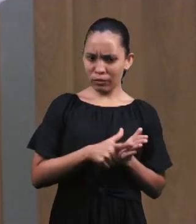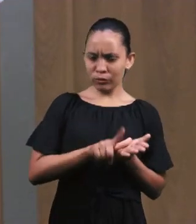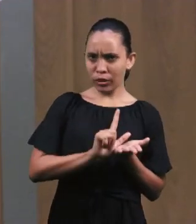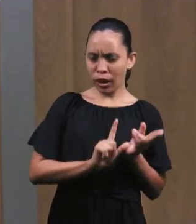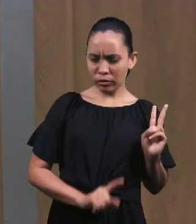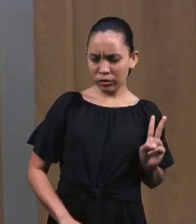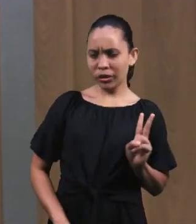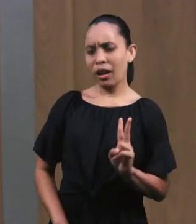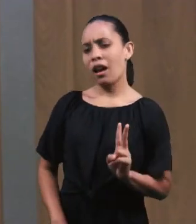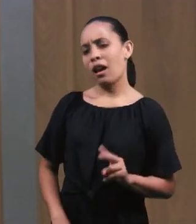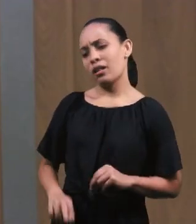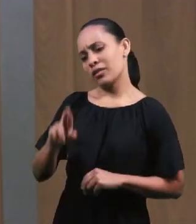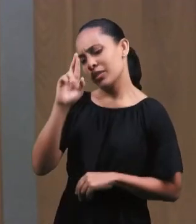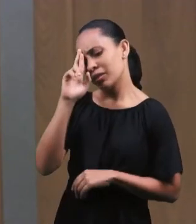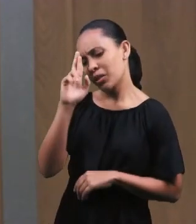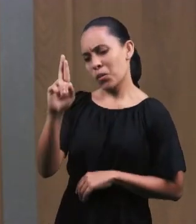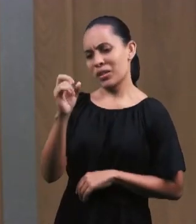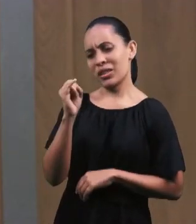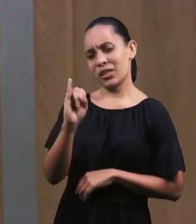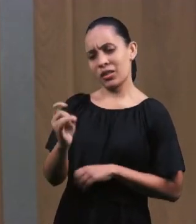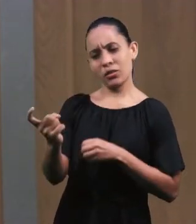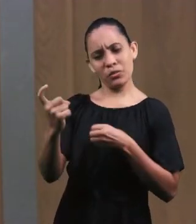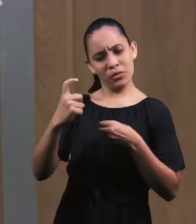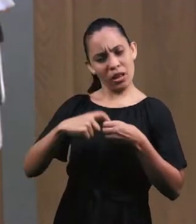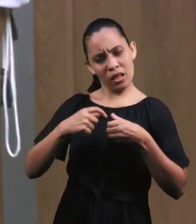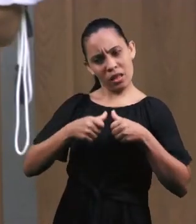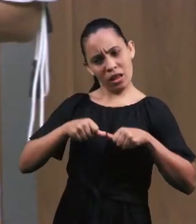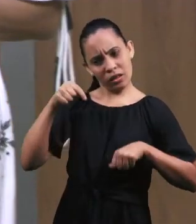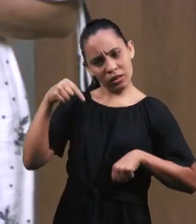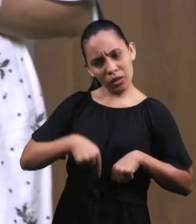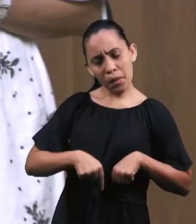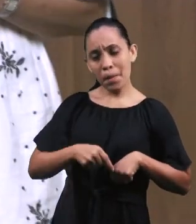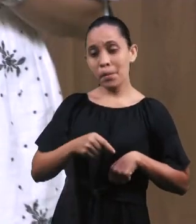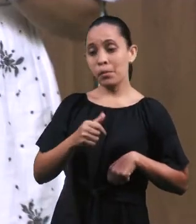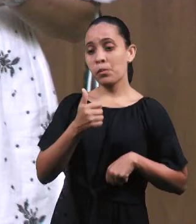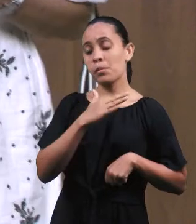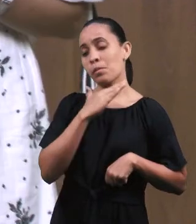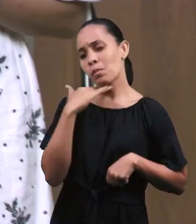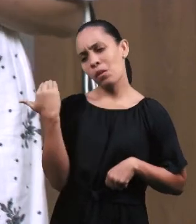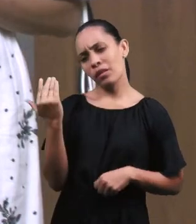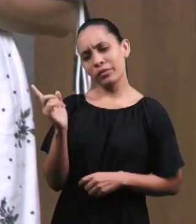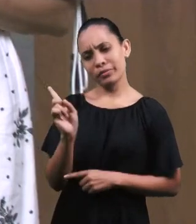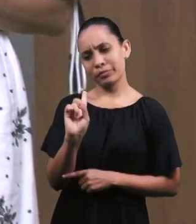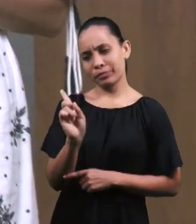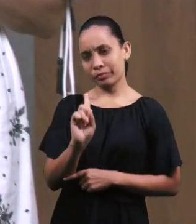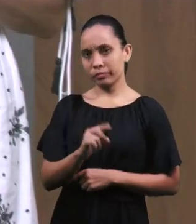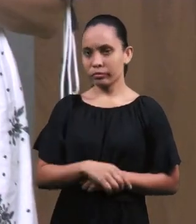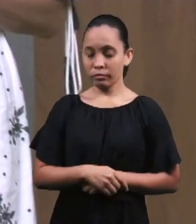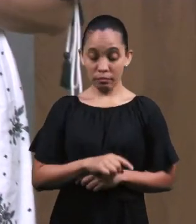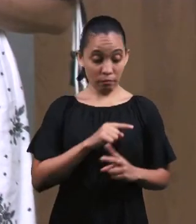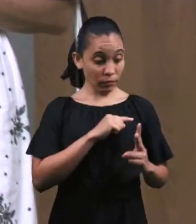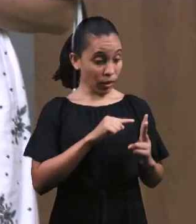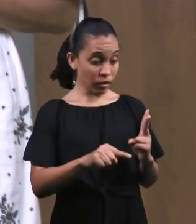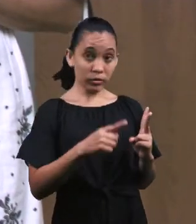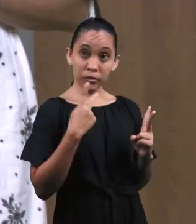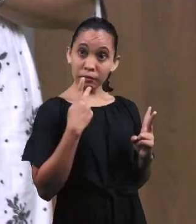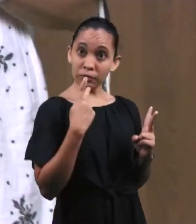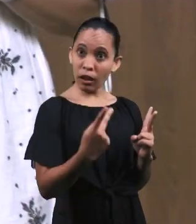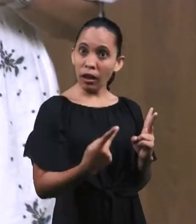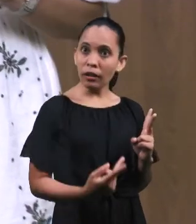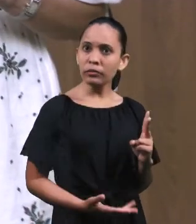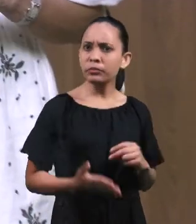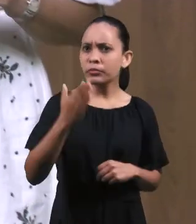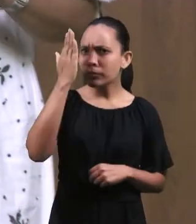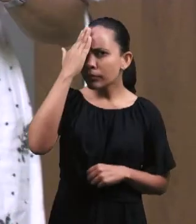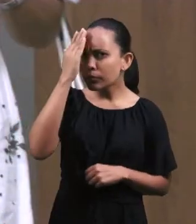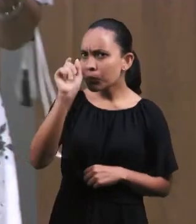Jésus. Il lui dit, Seigneur, si le Seigneur était là, mon frère ne serait pas mort. Les deux ont dit cela. Et elles